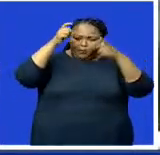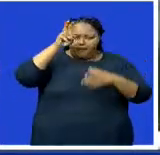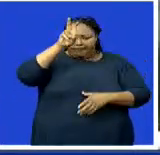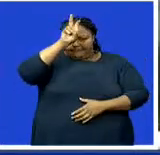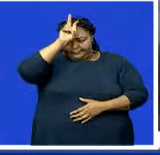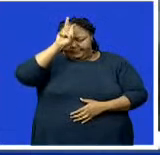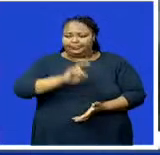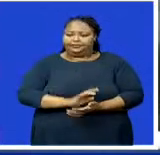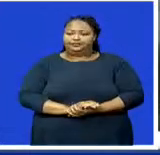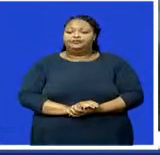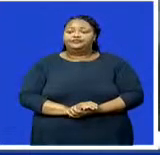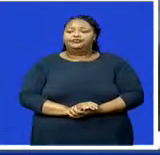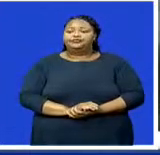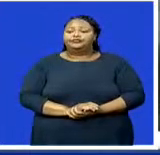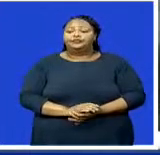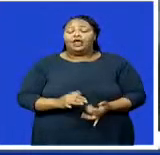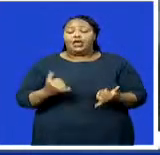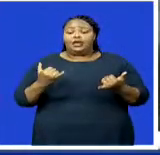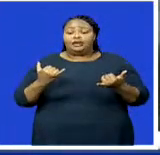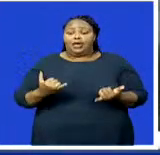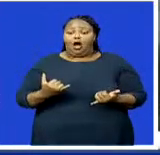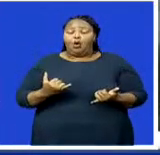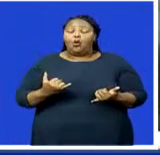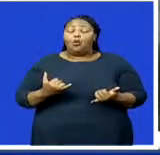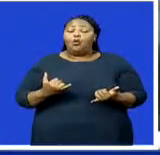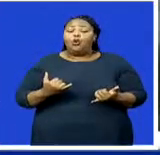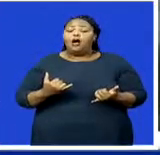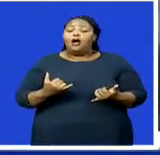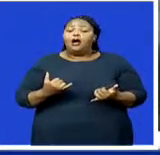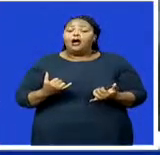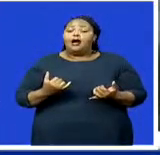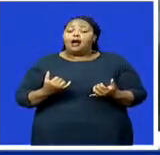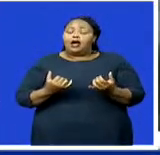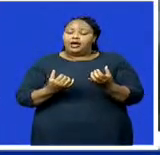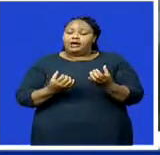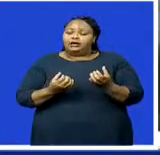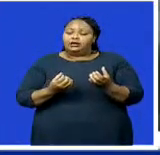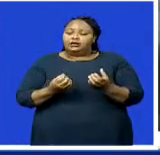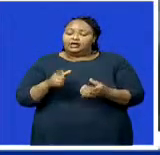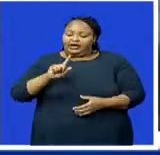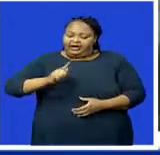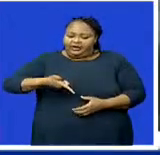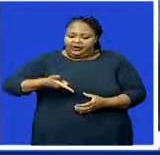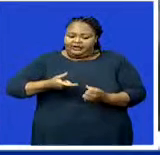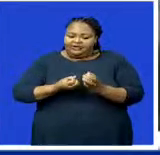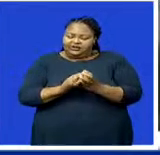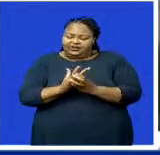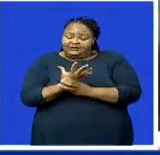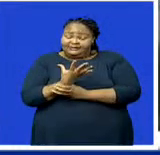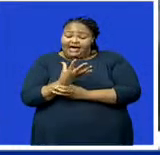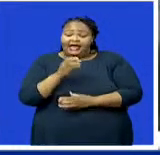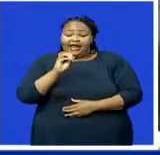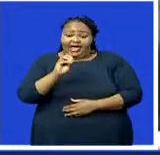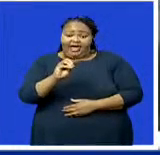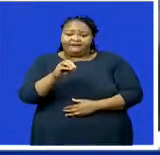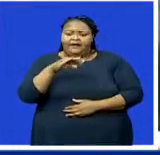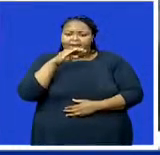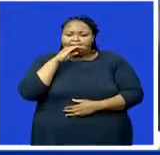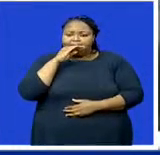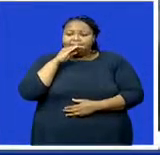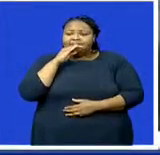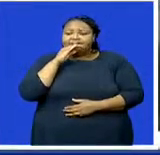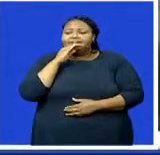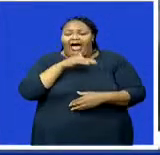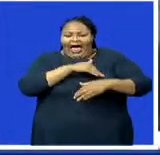ngoba utshani bungake amaswati ngiso sikhathi lesi sekusika lotshani babekele nathi khathi letiba madima tabo